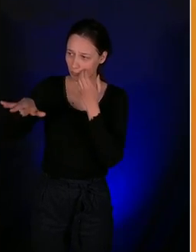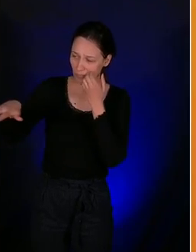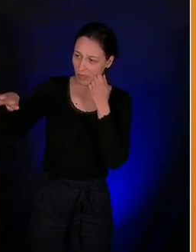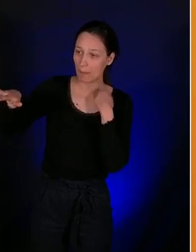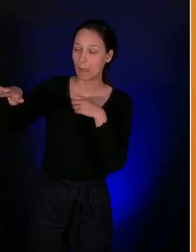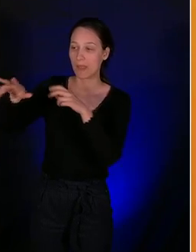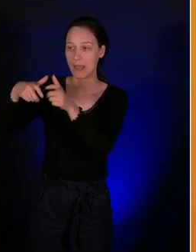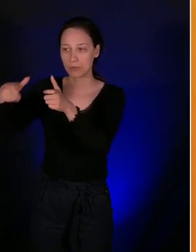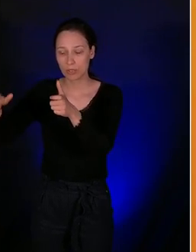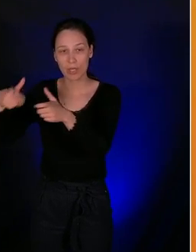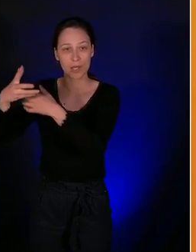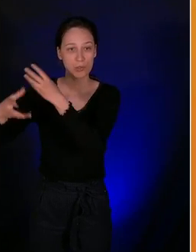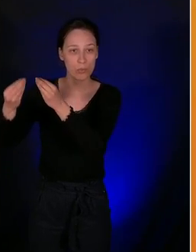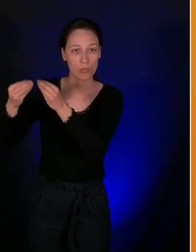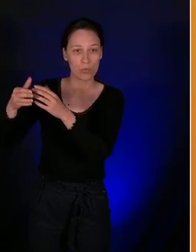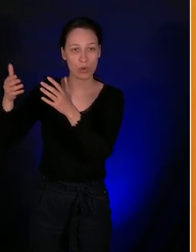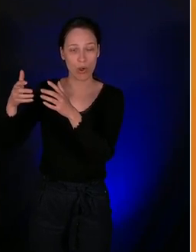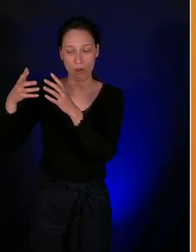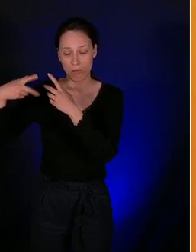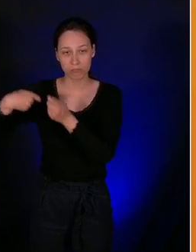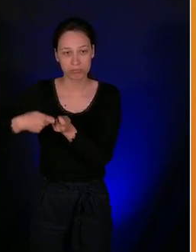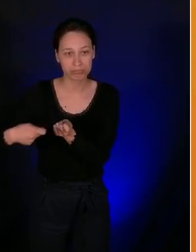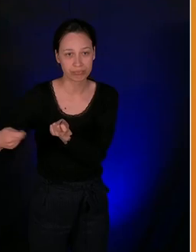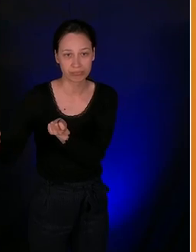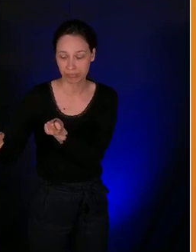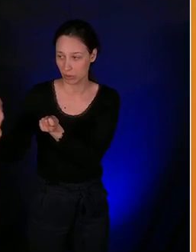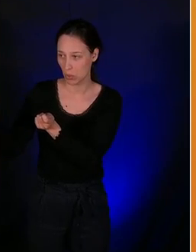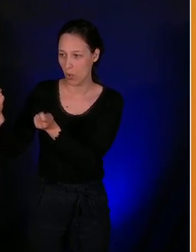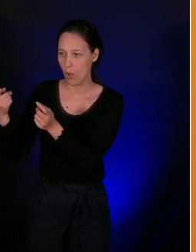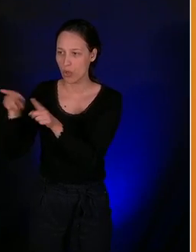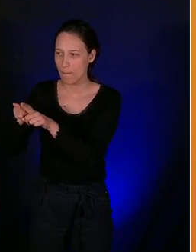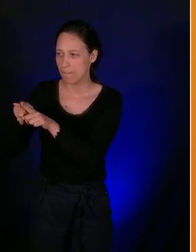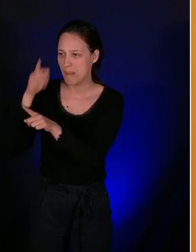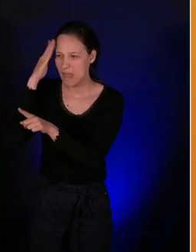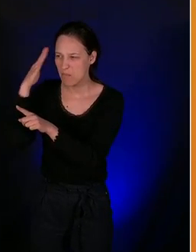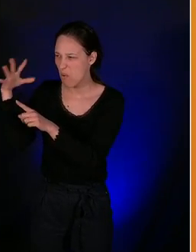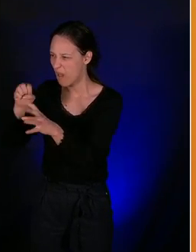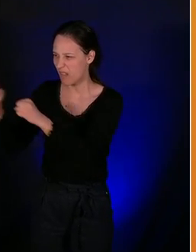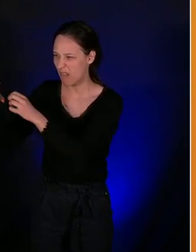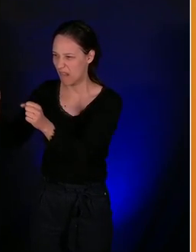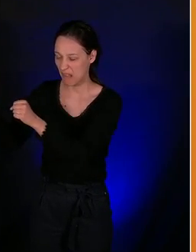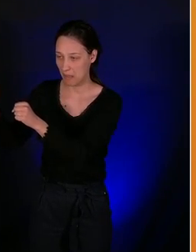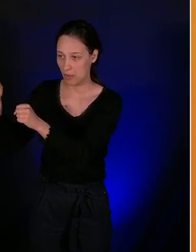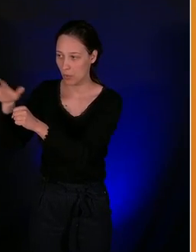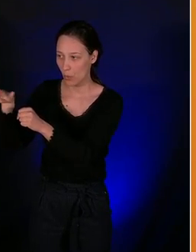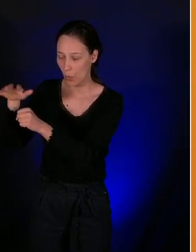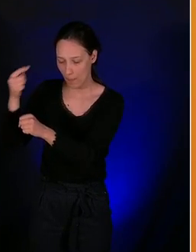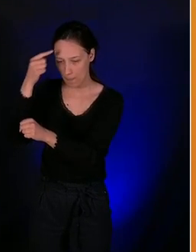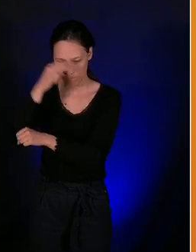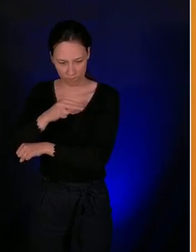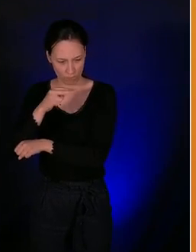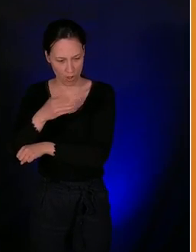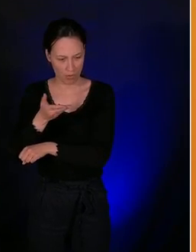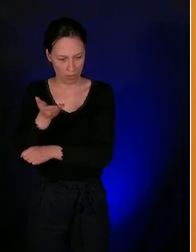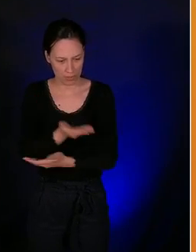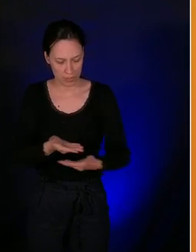distributeurs, au-delà de se bouffer entre eux, ne voient qu'une double solution. Baisser le coût du travail et faire